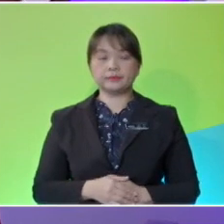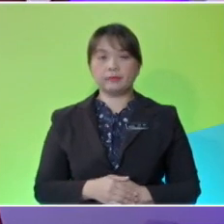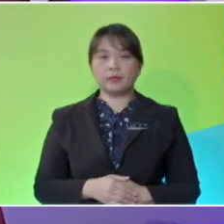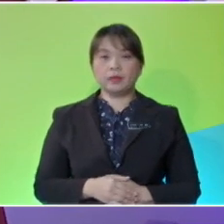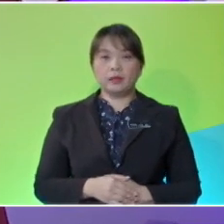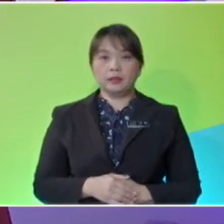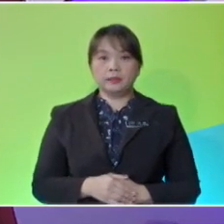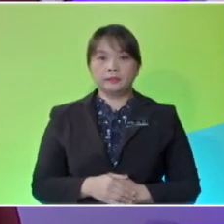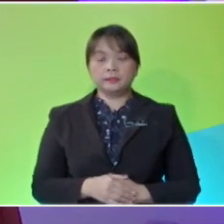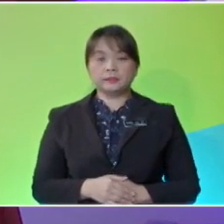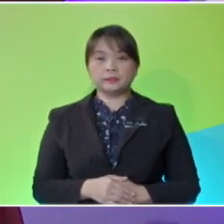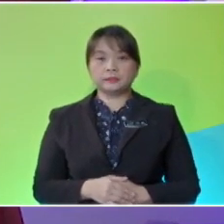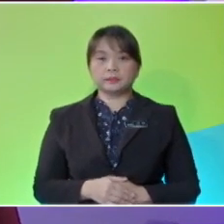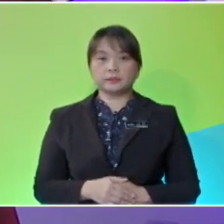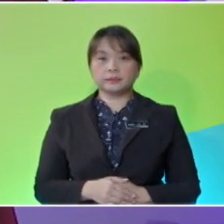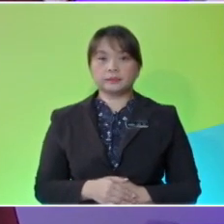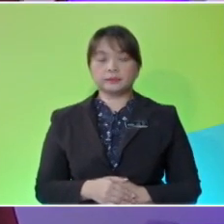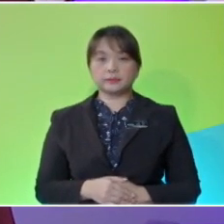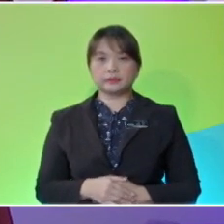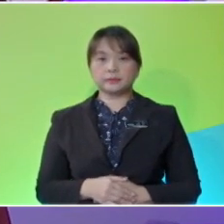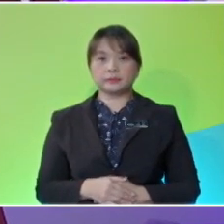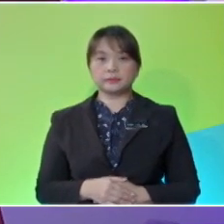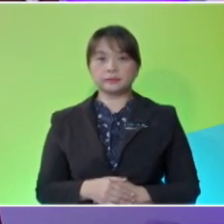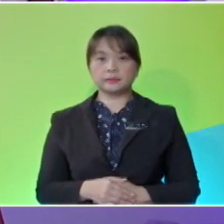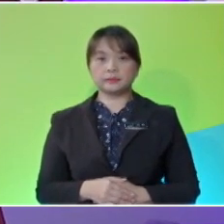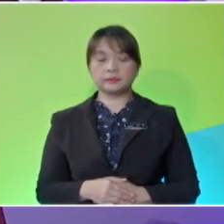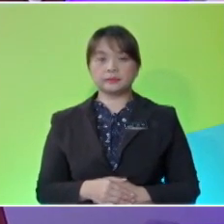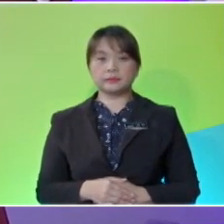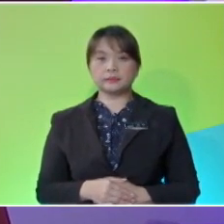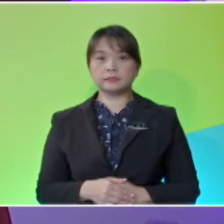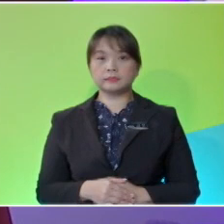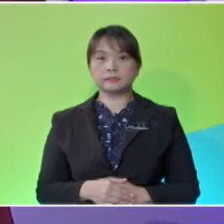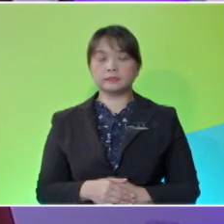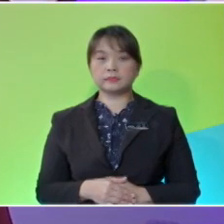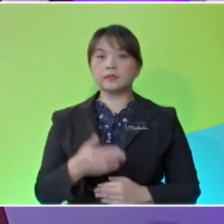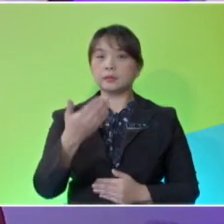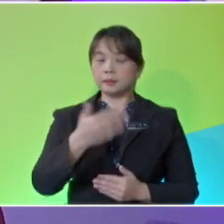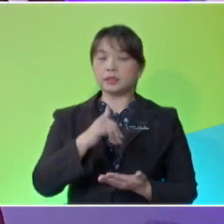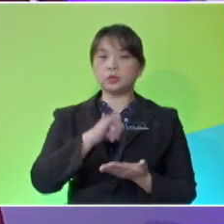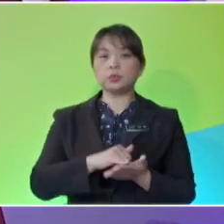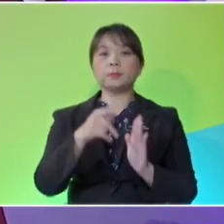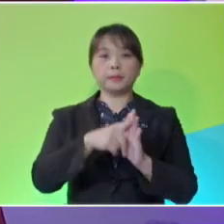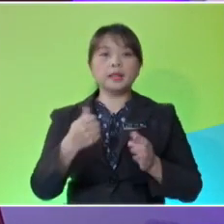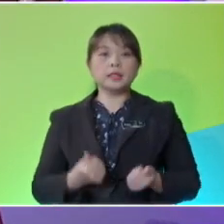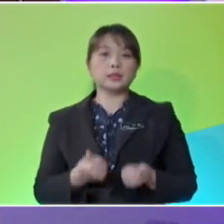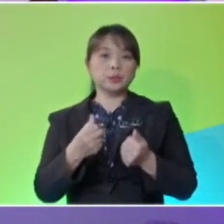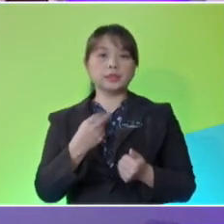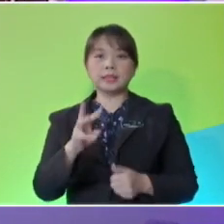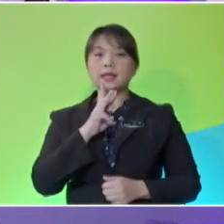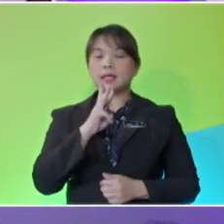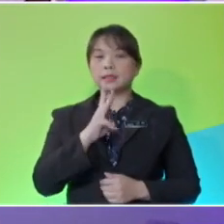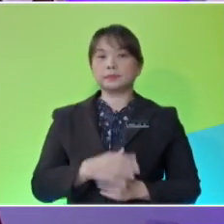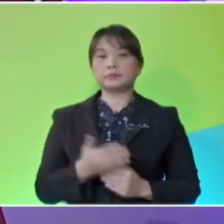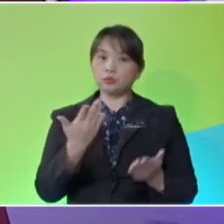sungai kan aitasi kita dapat sumber protein kita dan Selain itu pengangkutan air oke Ada kawasan yang perlu menggunakan